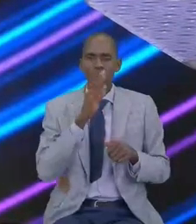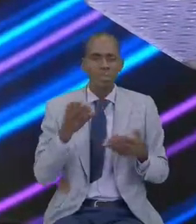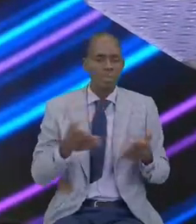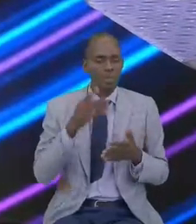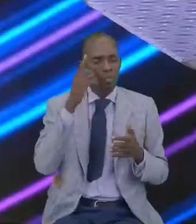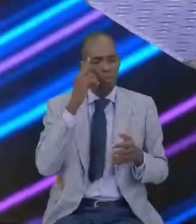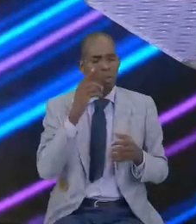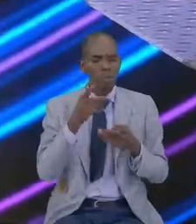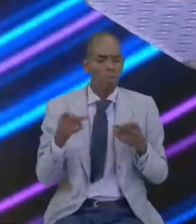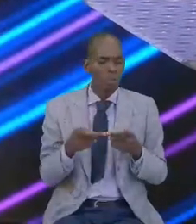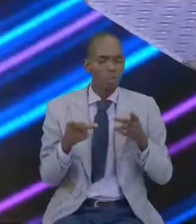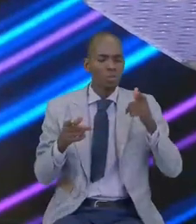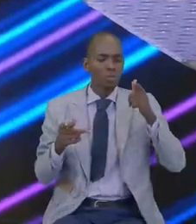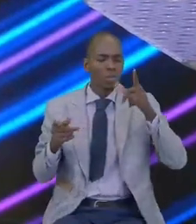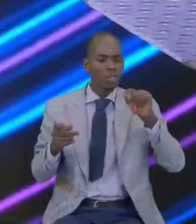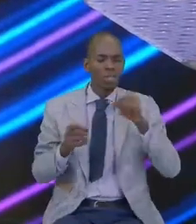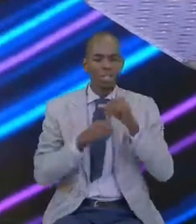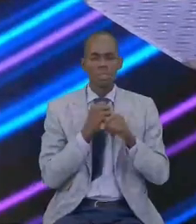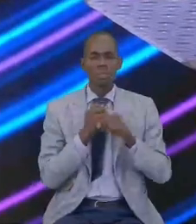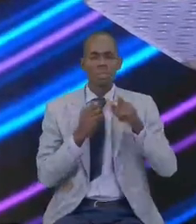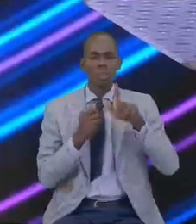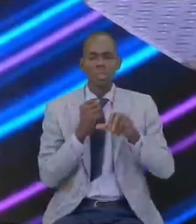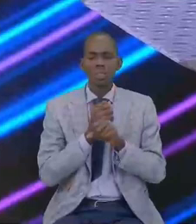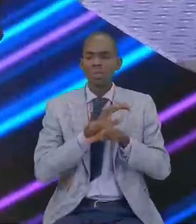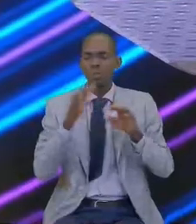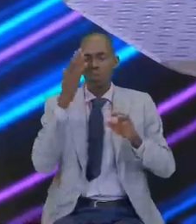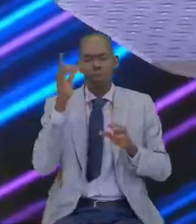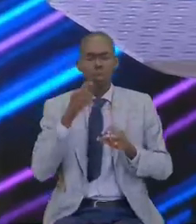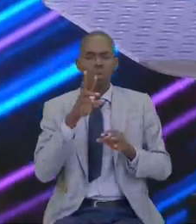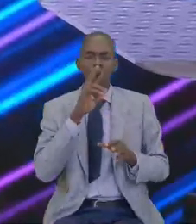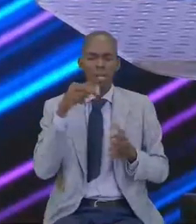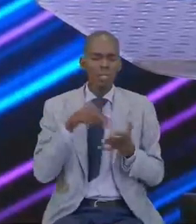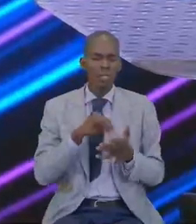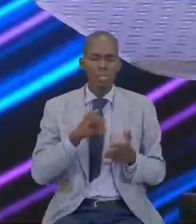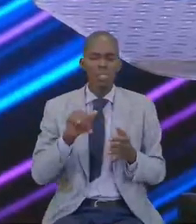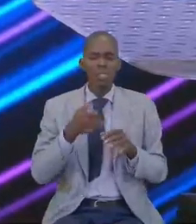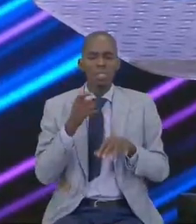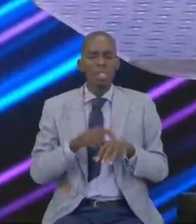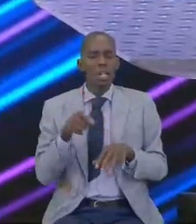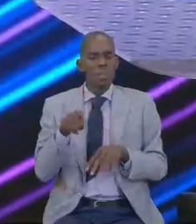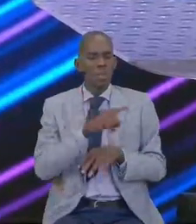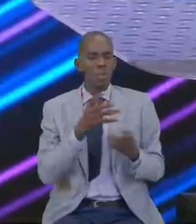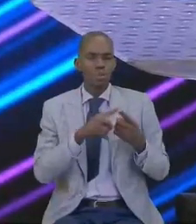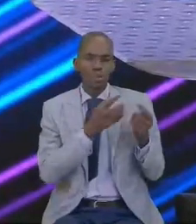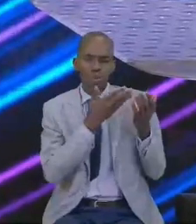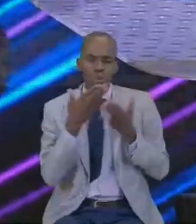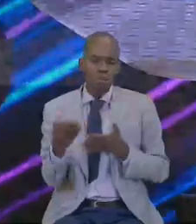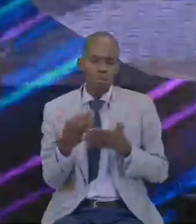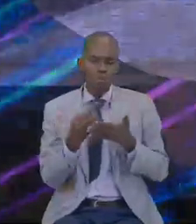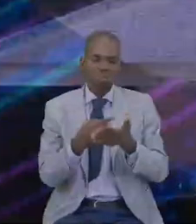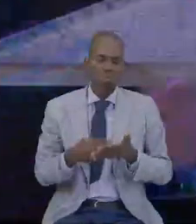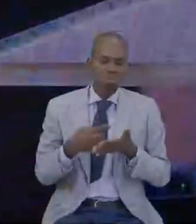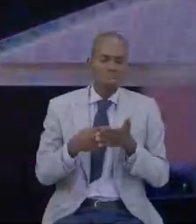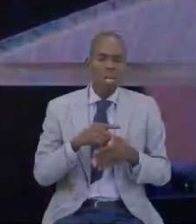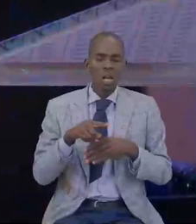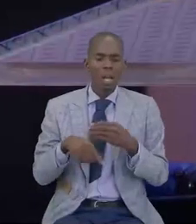les gens ne savent pas où tu tiens? Chaque fois qu'on veut amener le message ou les discussions de la religion, tu